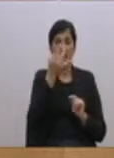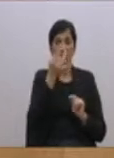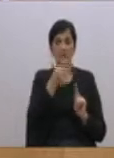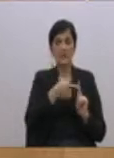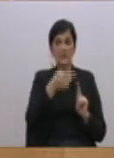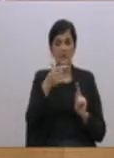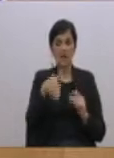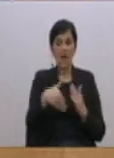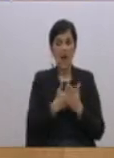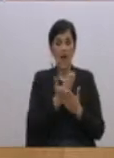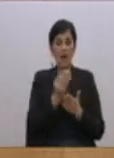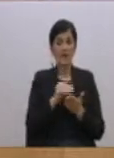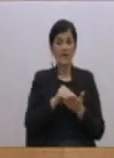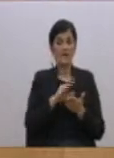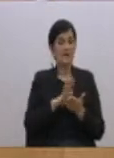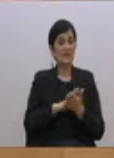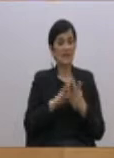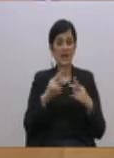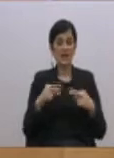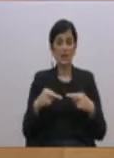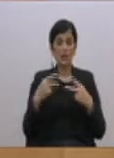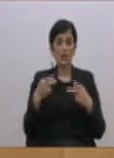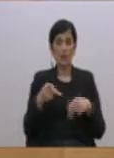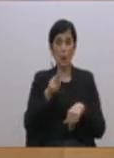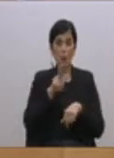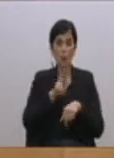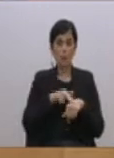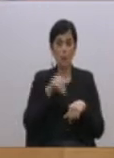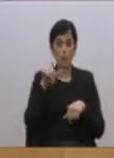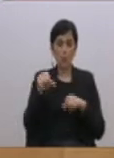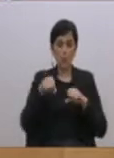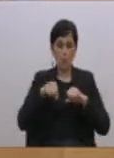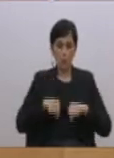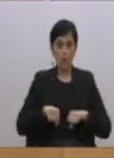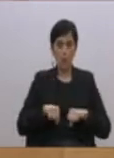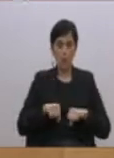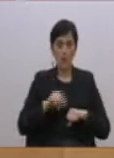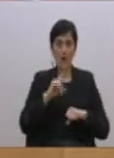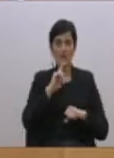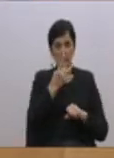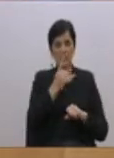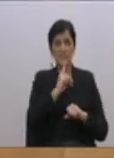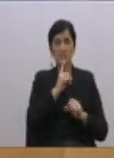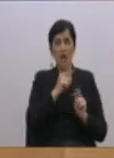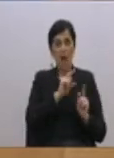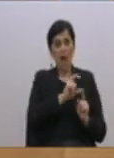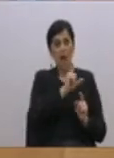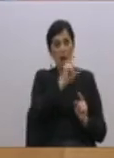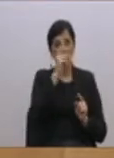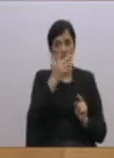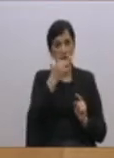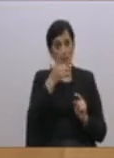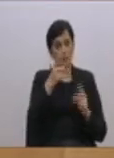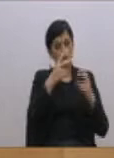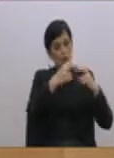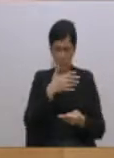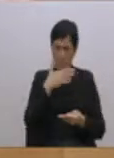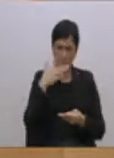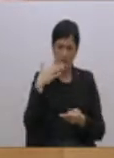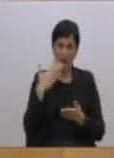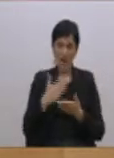ახალი რეგისტრაციის ნაცვლად პოლიციას ექნება უფლება, რომ წელიწადში სამჯერ შეამოწმოს. ან მე უნდა მოვდან, ან თვითონ მოვიდეს